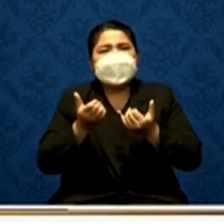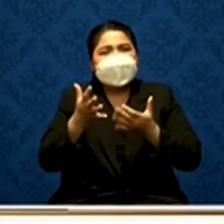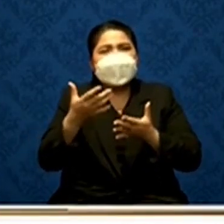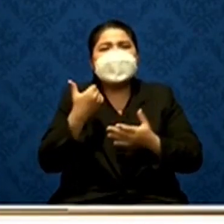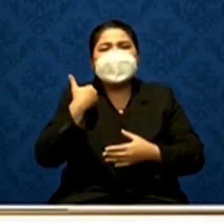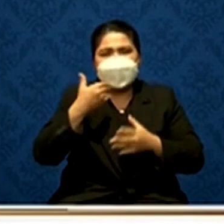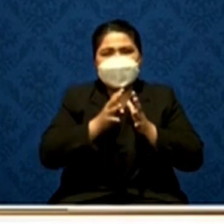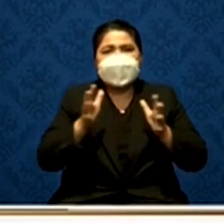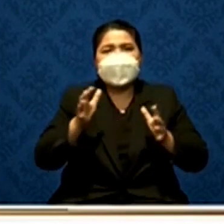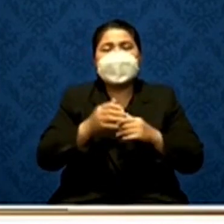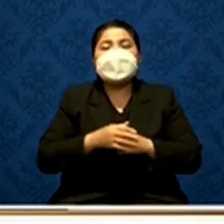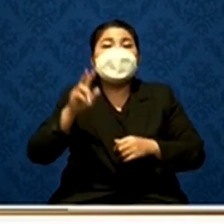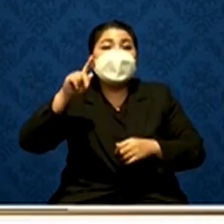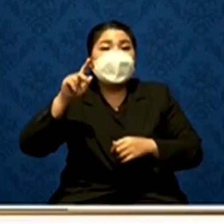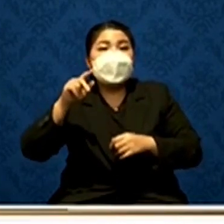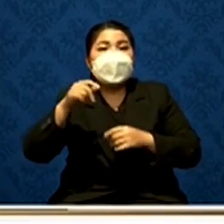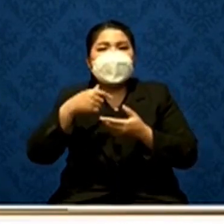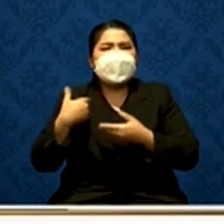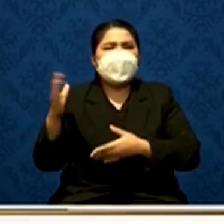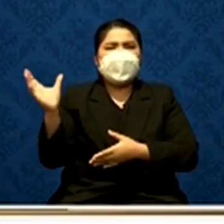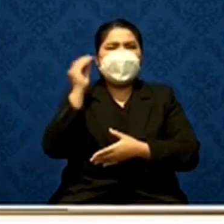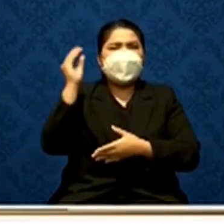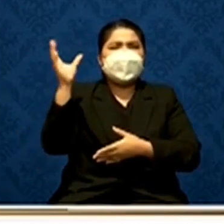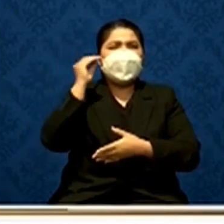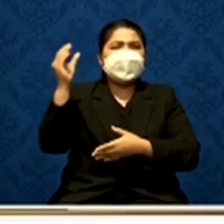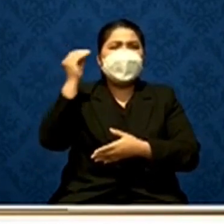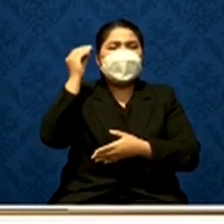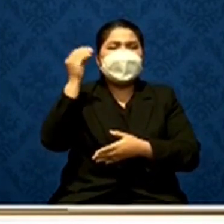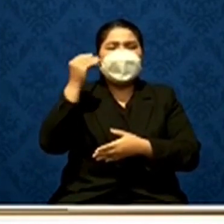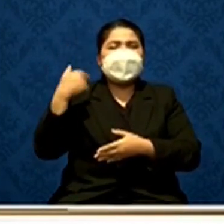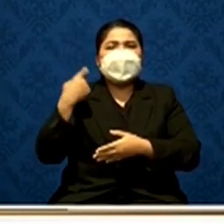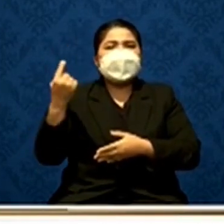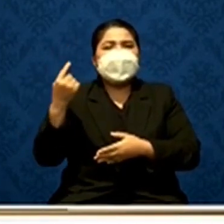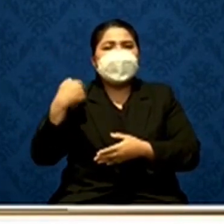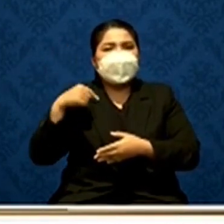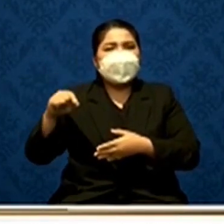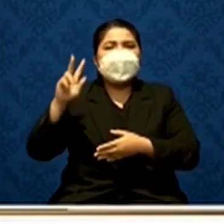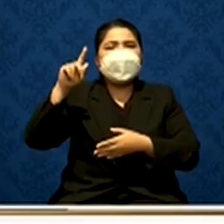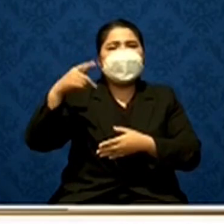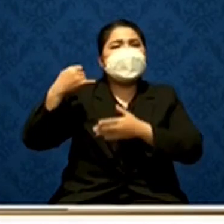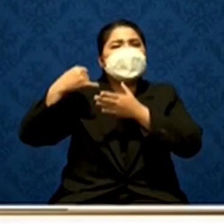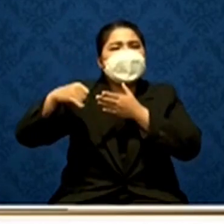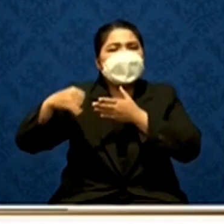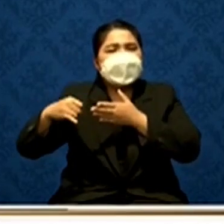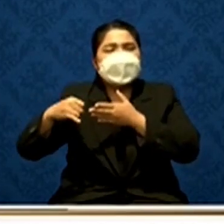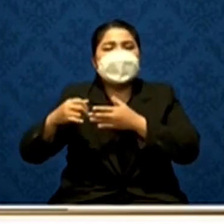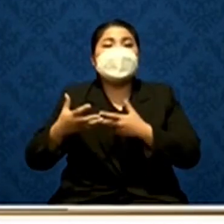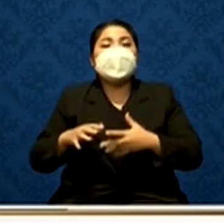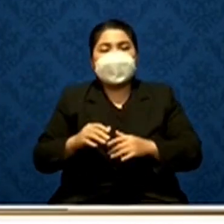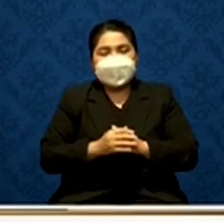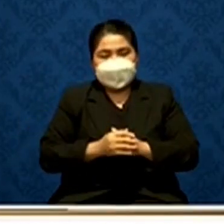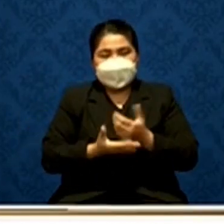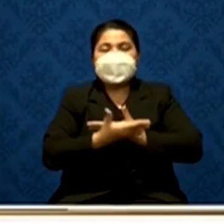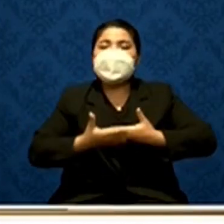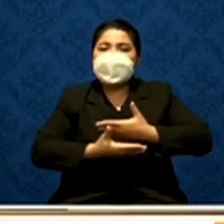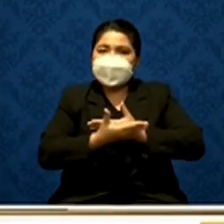ข่าวต่ๆนั้นโยเล่าฟัความข้างเดียวเลาข่าวผๆนั้นมาเสนอให้กับท่สมาชิทตรวสอมจึ